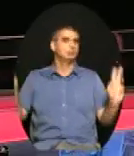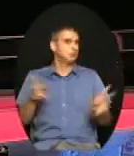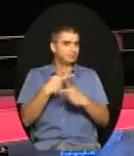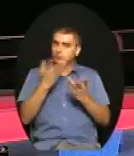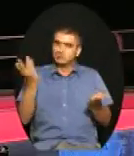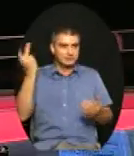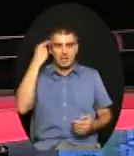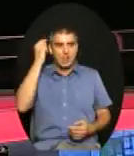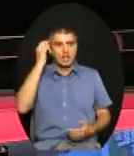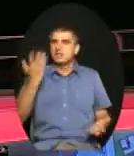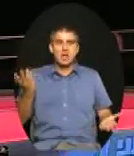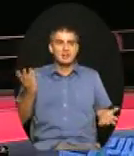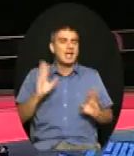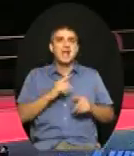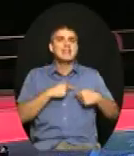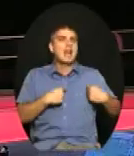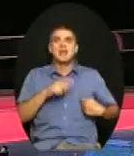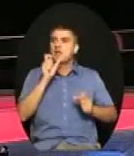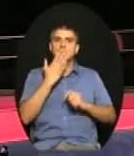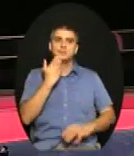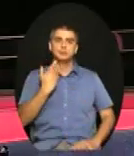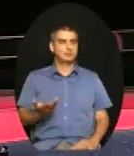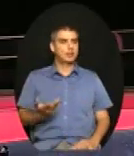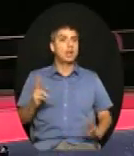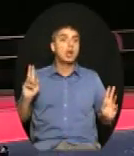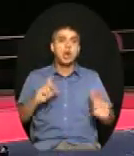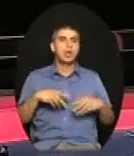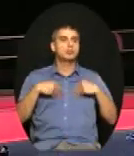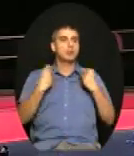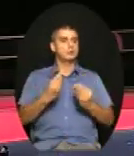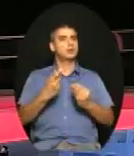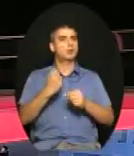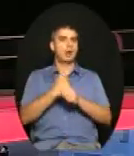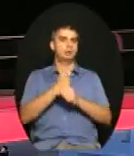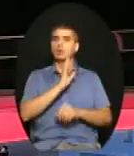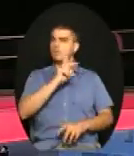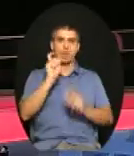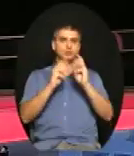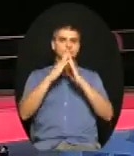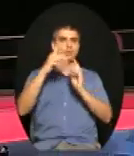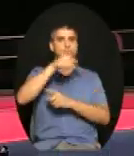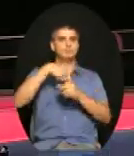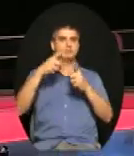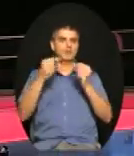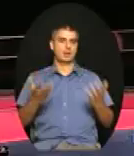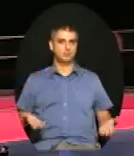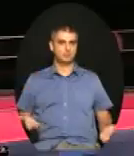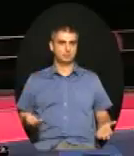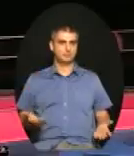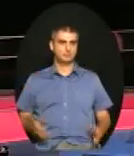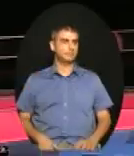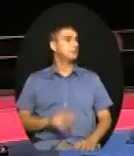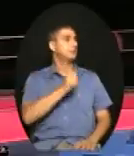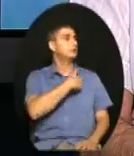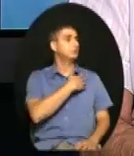אפשר, זה לא מתקבל, אף לב של אף אדם ישראלי לא נותן בליבו לעשות את זה, גם לא של תושבי עוטף עזה. קודם כל